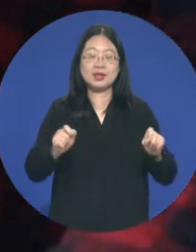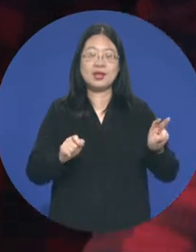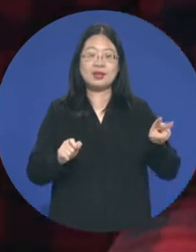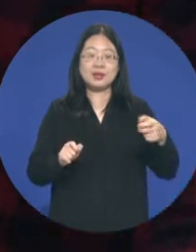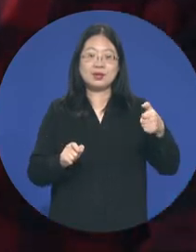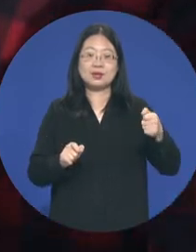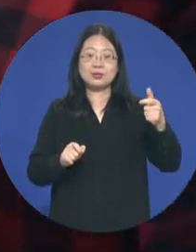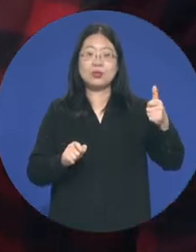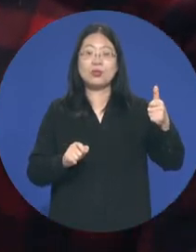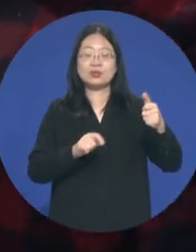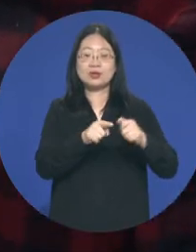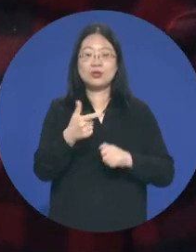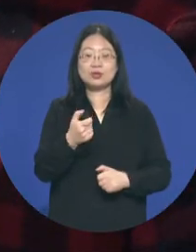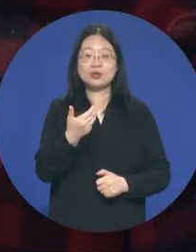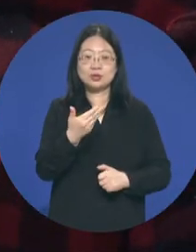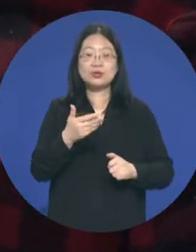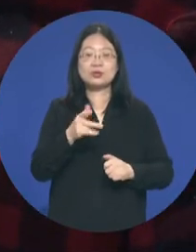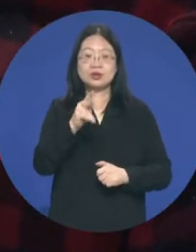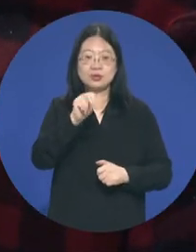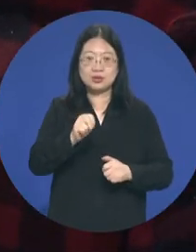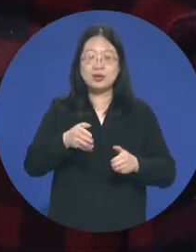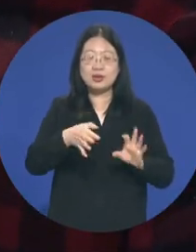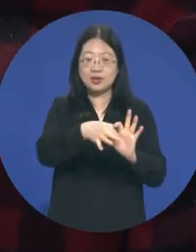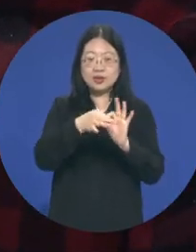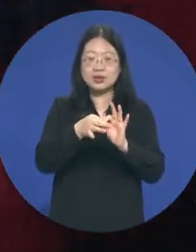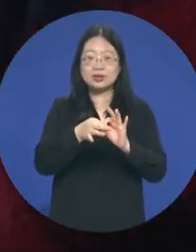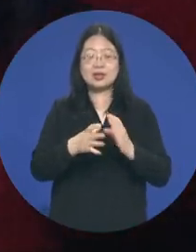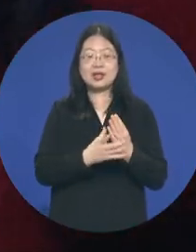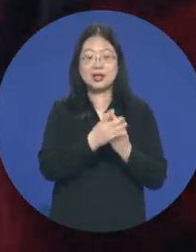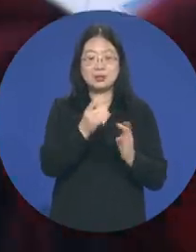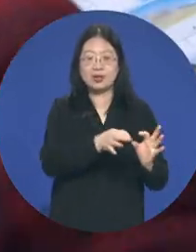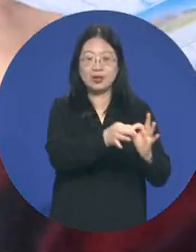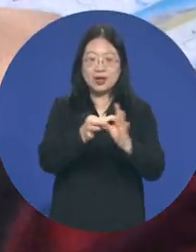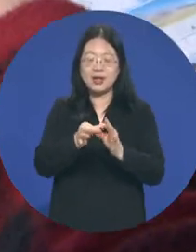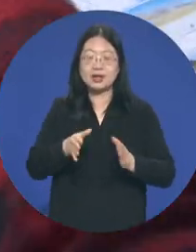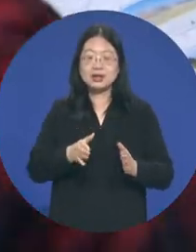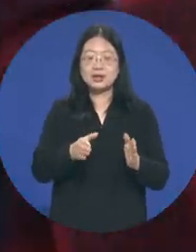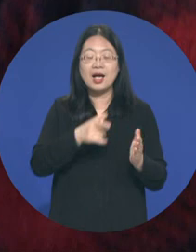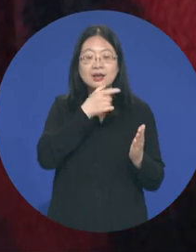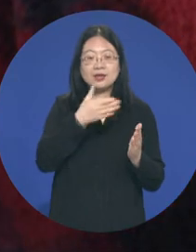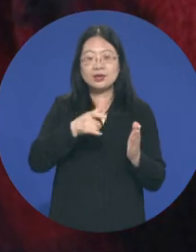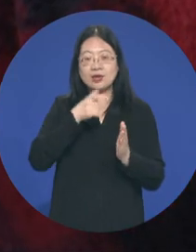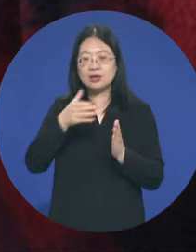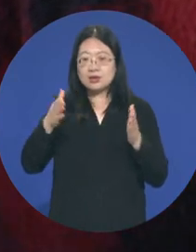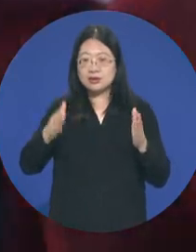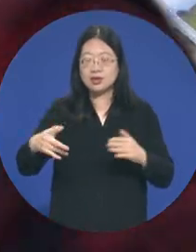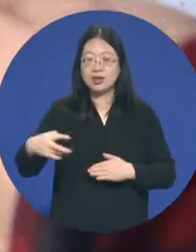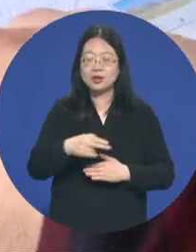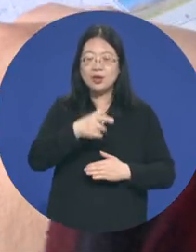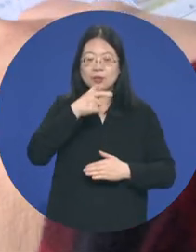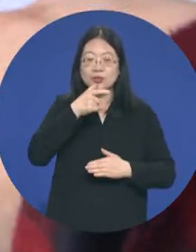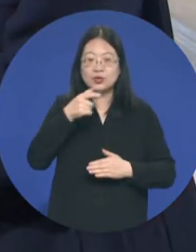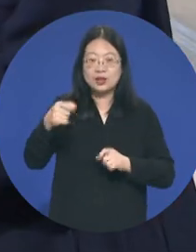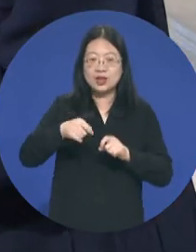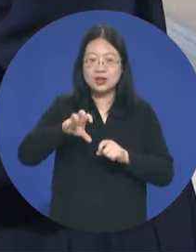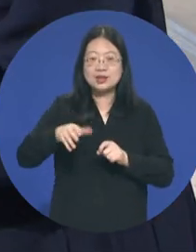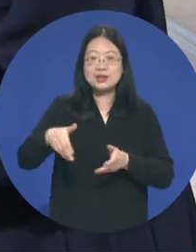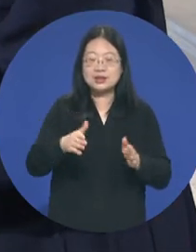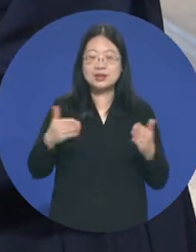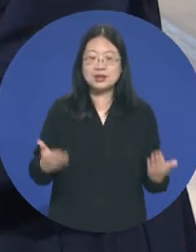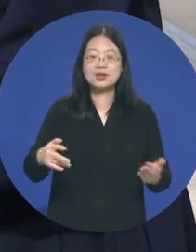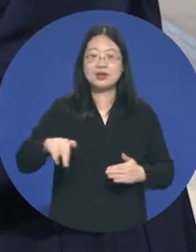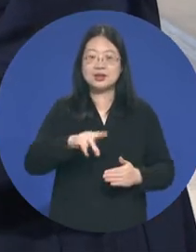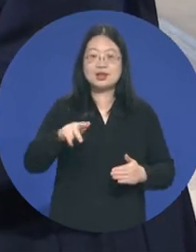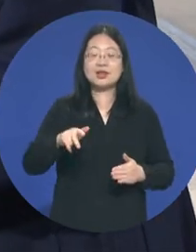255.19 km 연결하는 경기북부 일맥 3통은 하천과 하천 사이 단절된 물길과 산책로를 이어